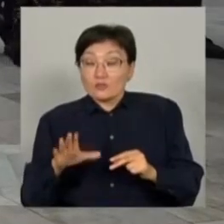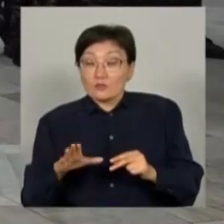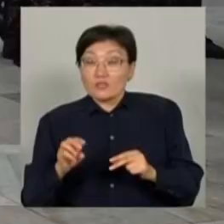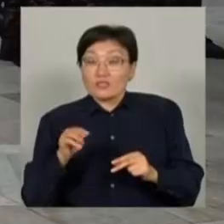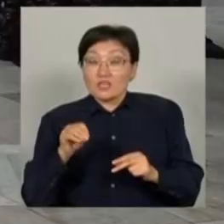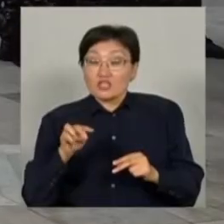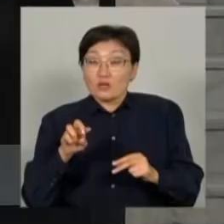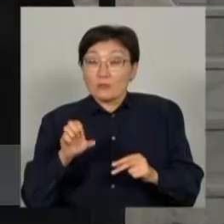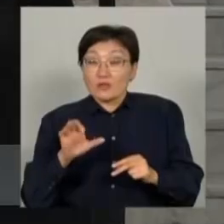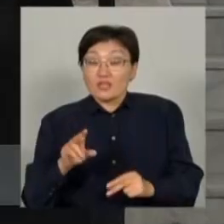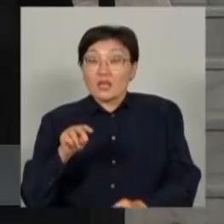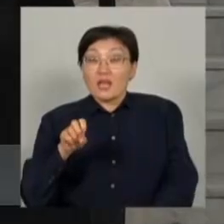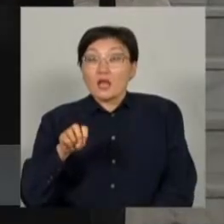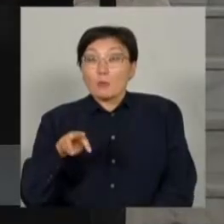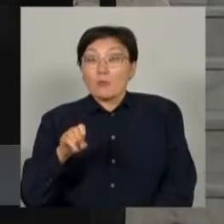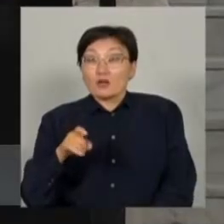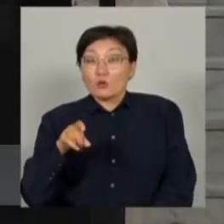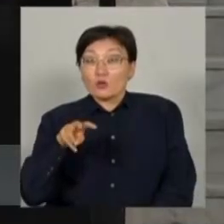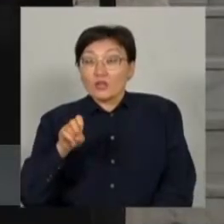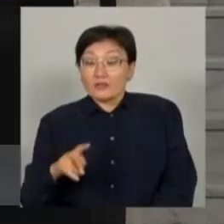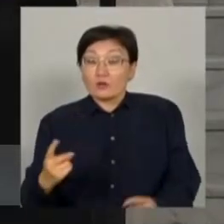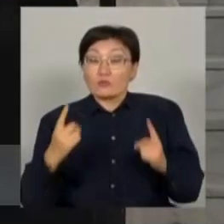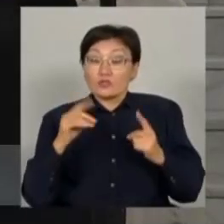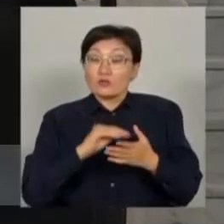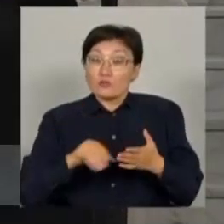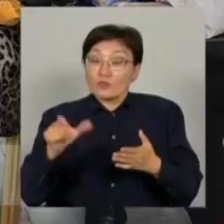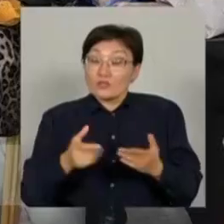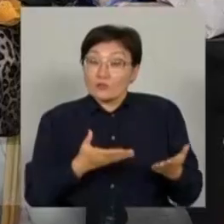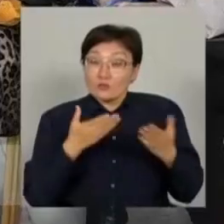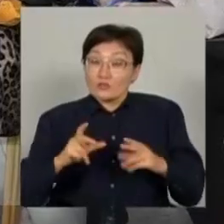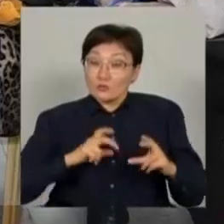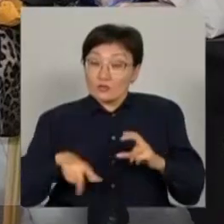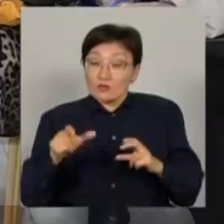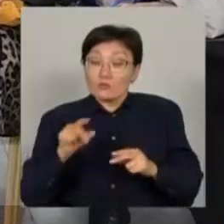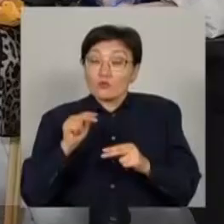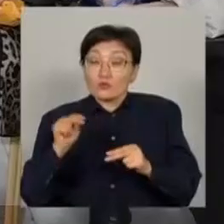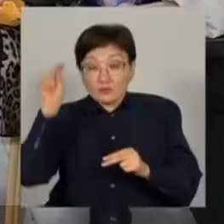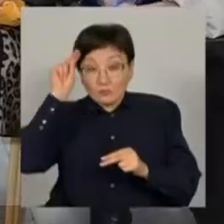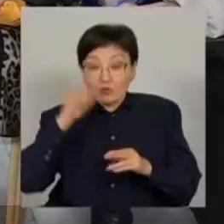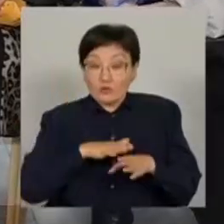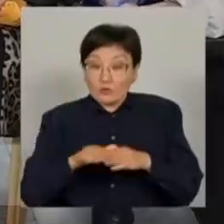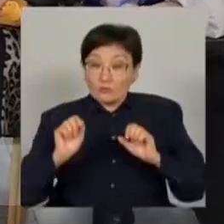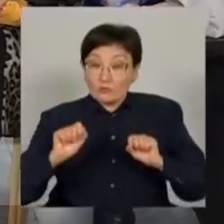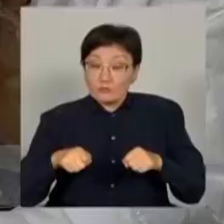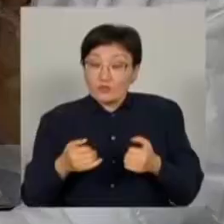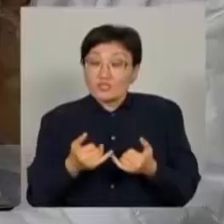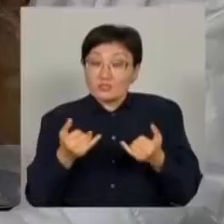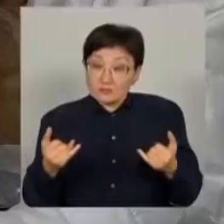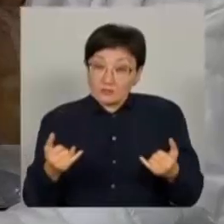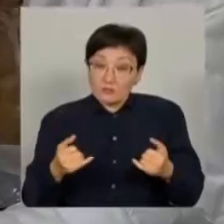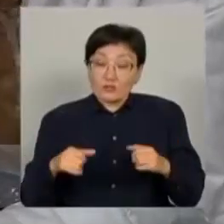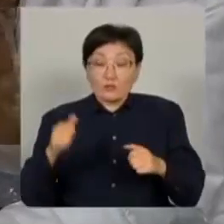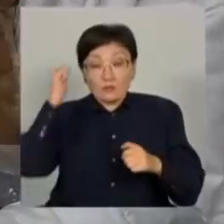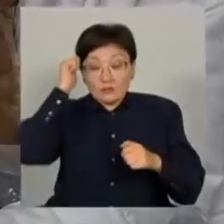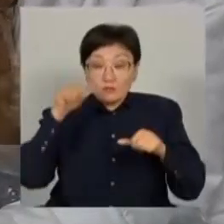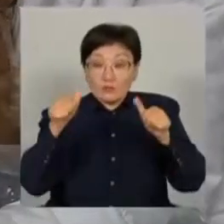Төлеген Тәжібаев, Әлкей Марғұлан секілді қазақтың ұлы жазушыларын шақырып, студенттердің білім алуына толық мүмкіндік жасады. Мемориалдық